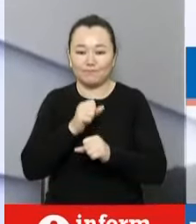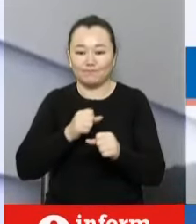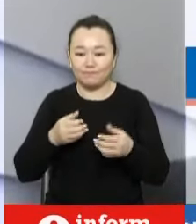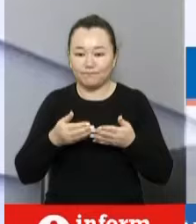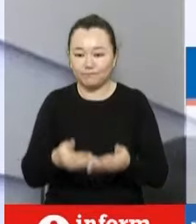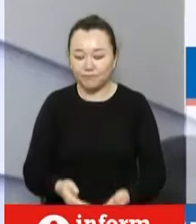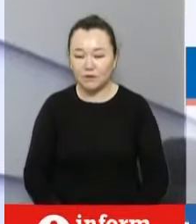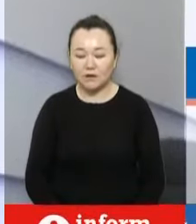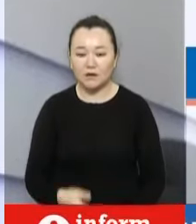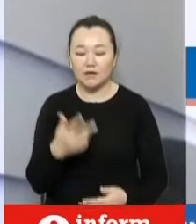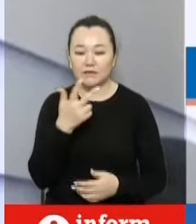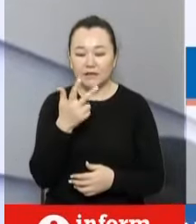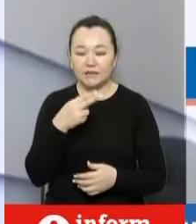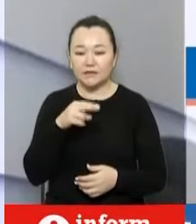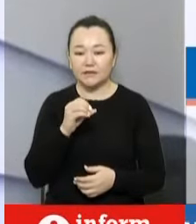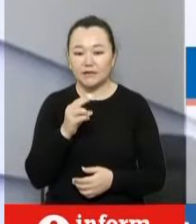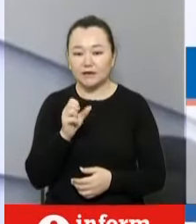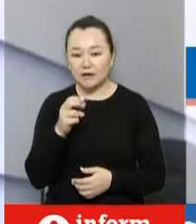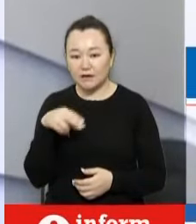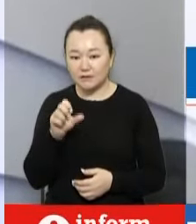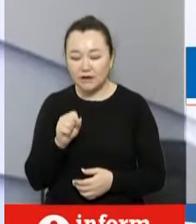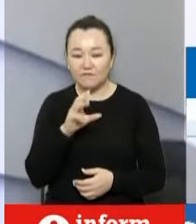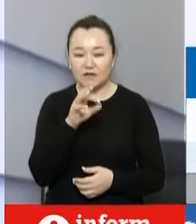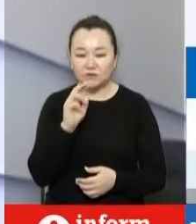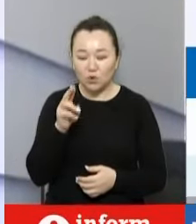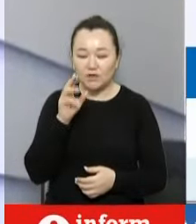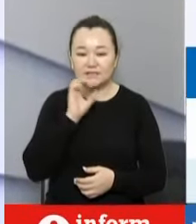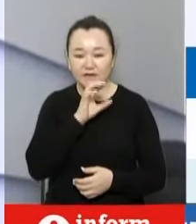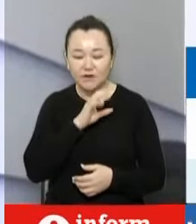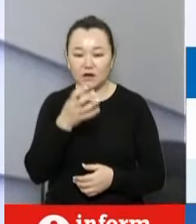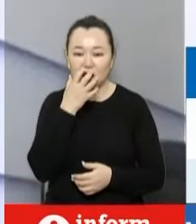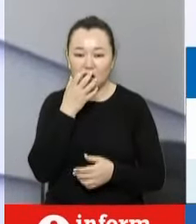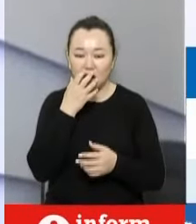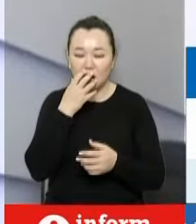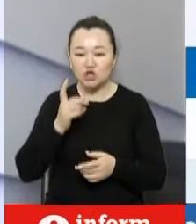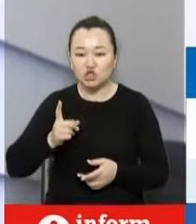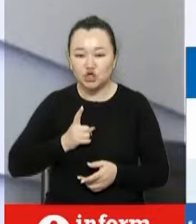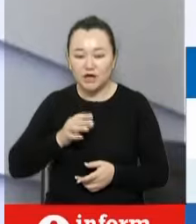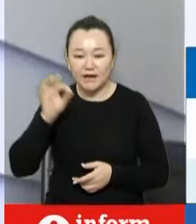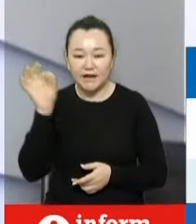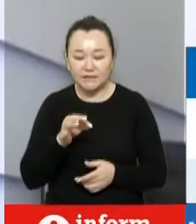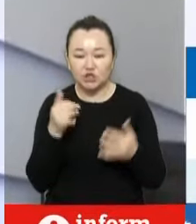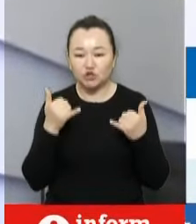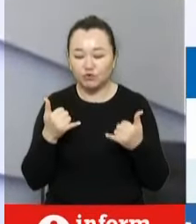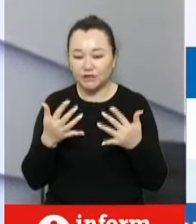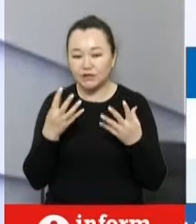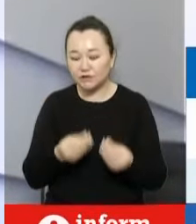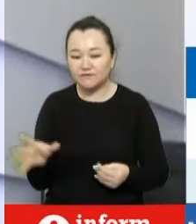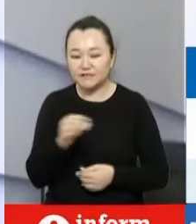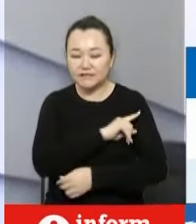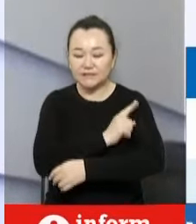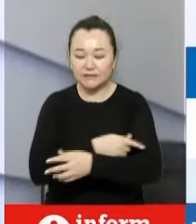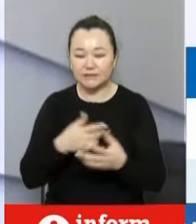декаде как я понял восточные и северные стороны потепления ожидаются потепления на сегодняшний день все силы и